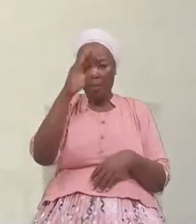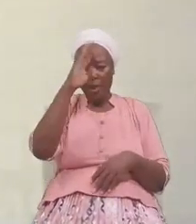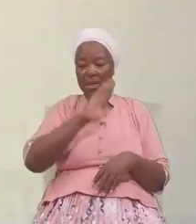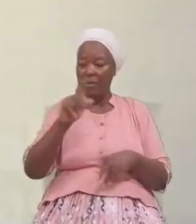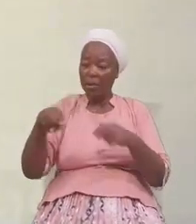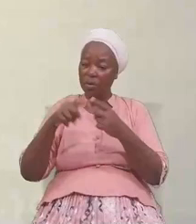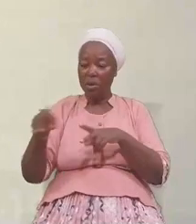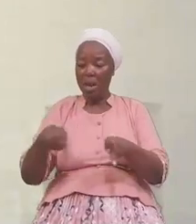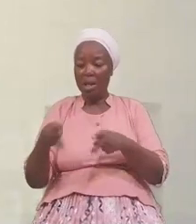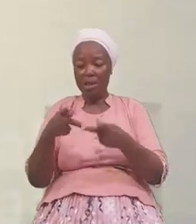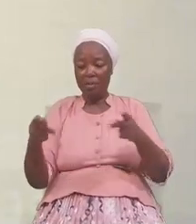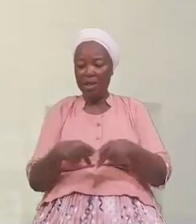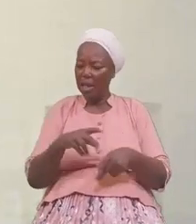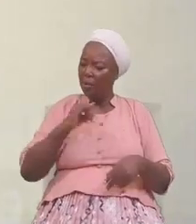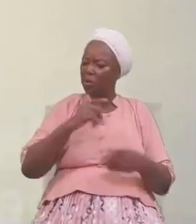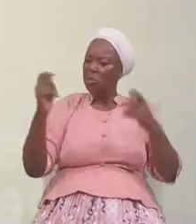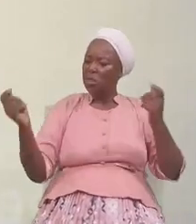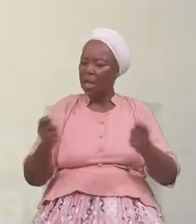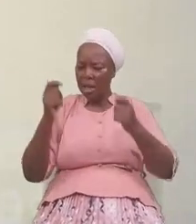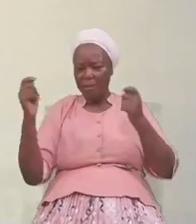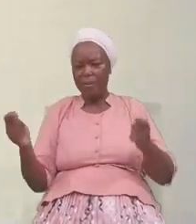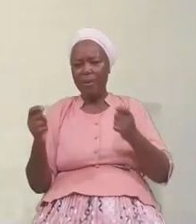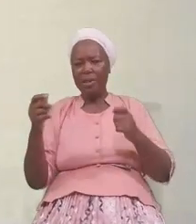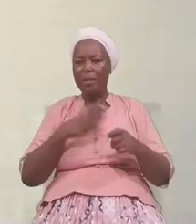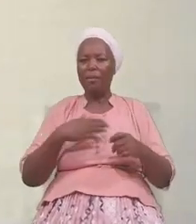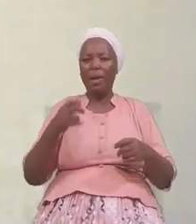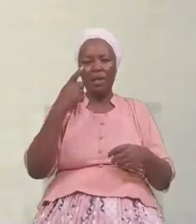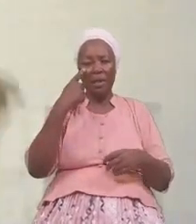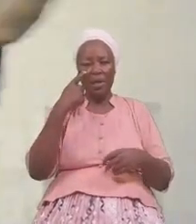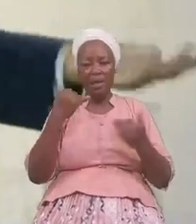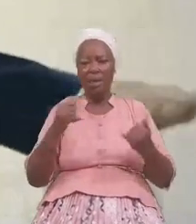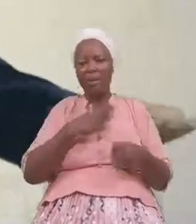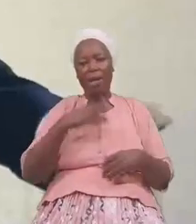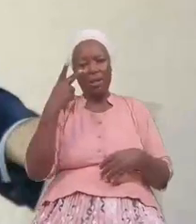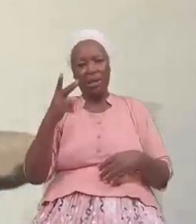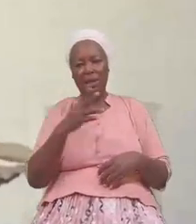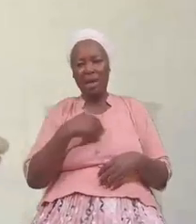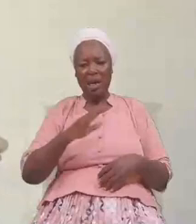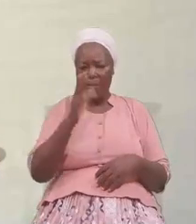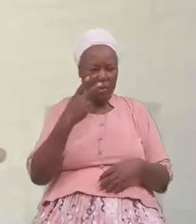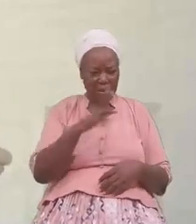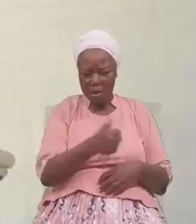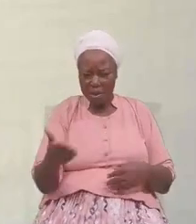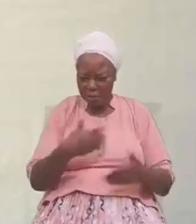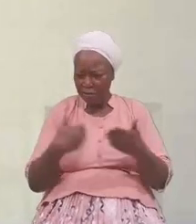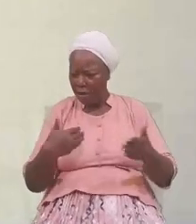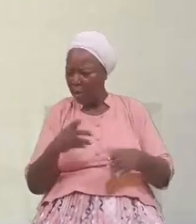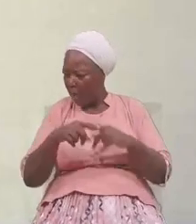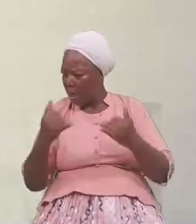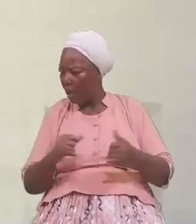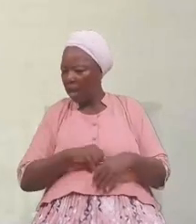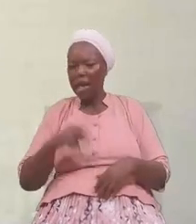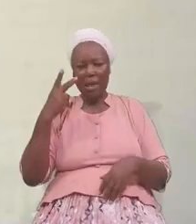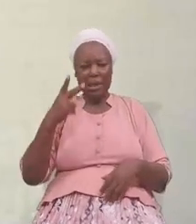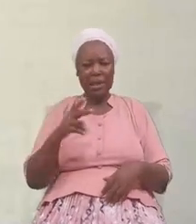dois célébrer ma vue. Je ne voyais rien avant. Hein. Maintenant, j'ai eu ma vue